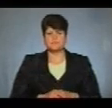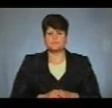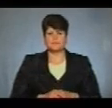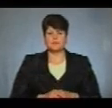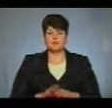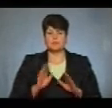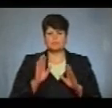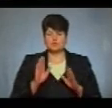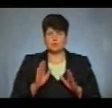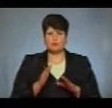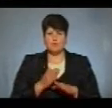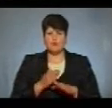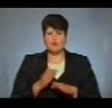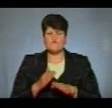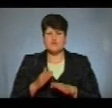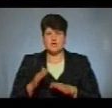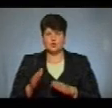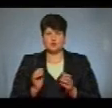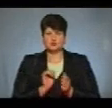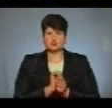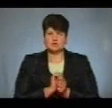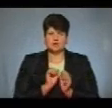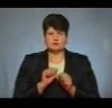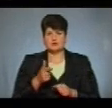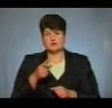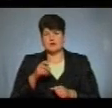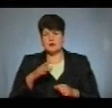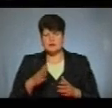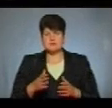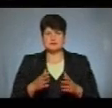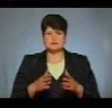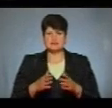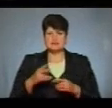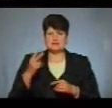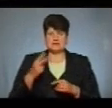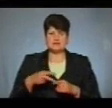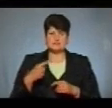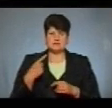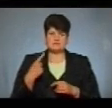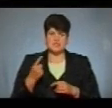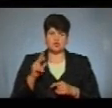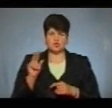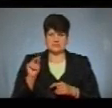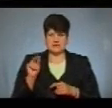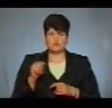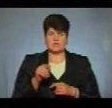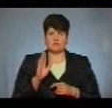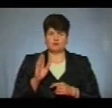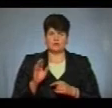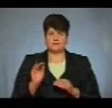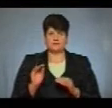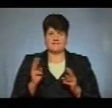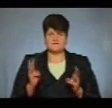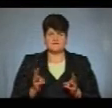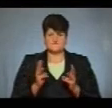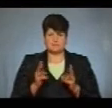Будемо її повільно сушити, там газом може. І на 21 числа вона буде